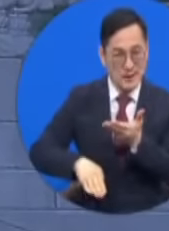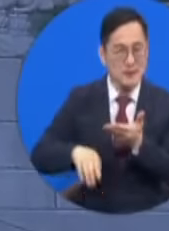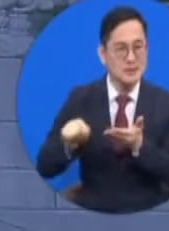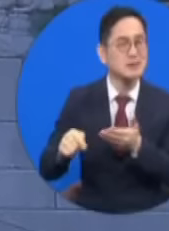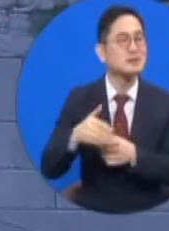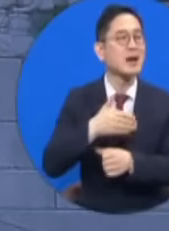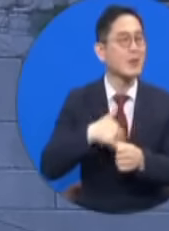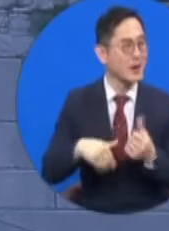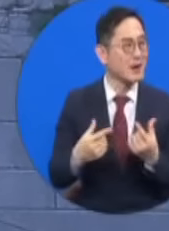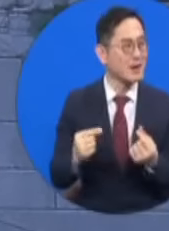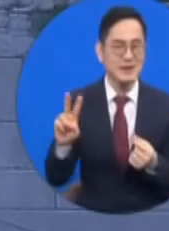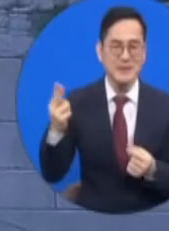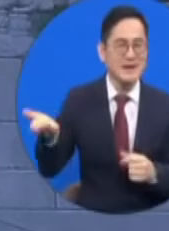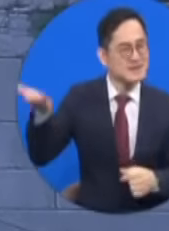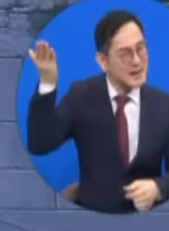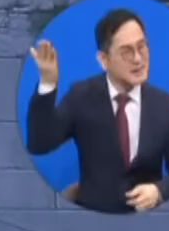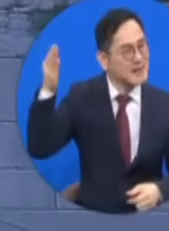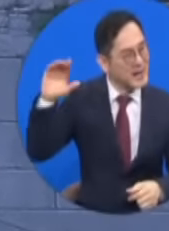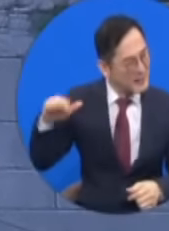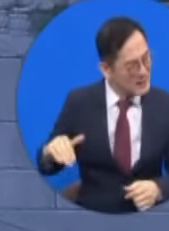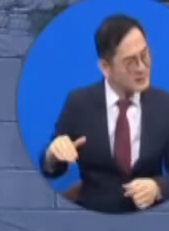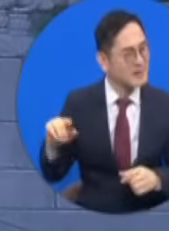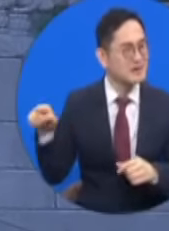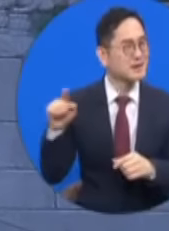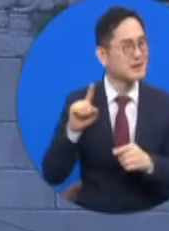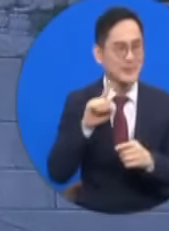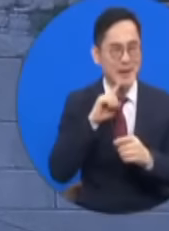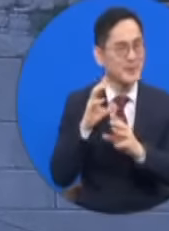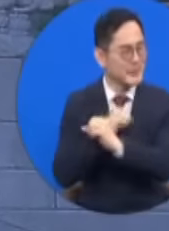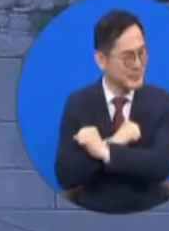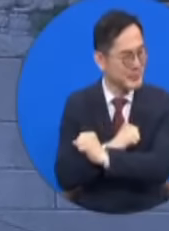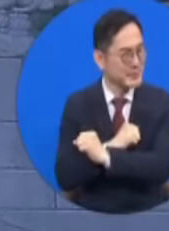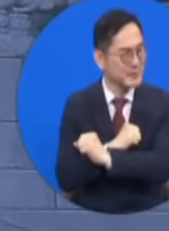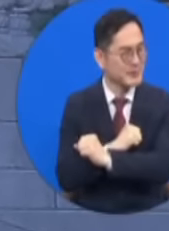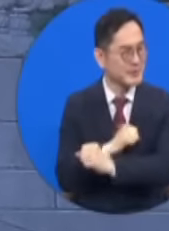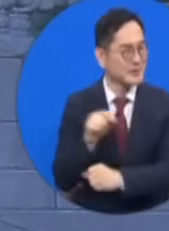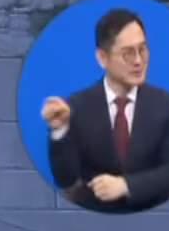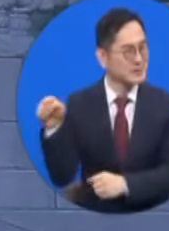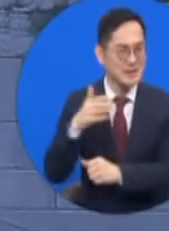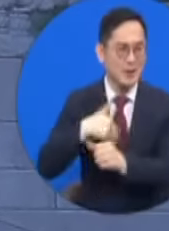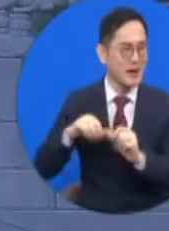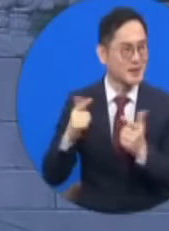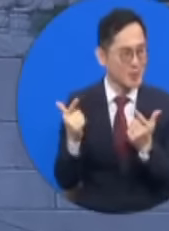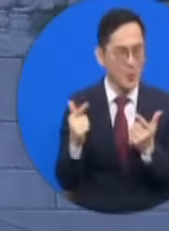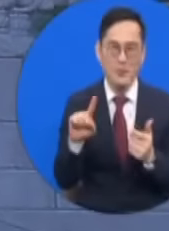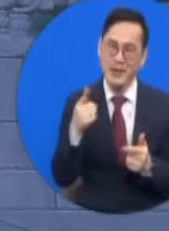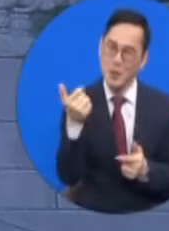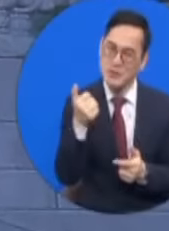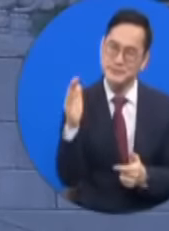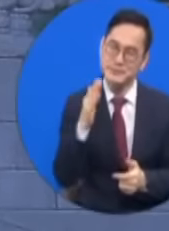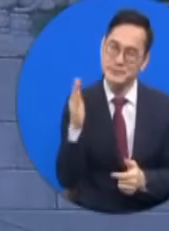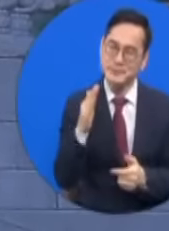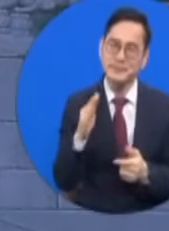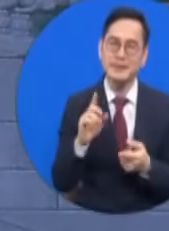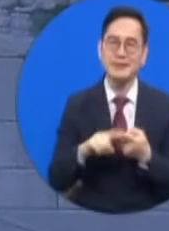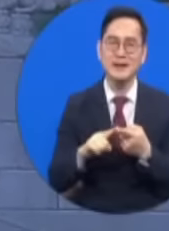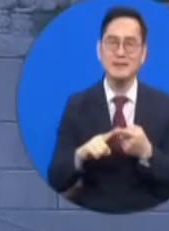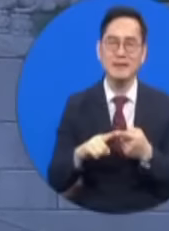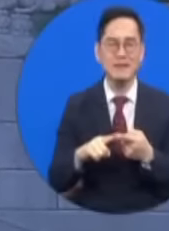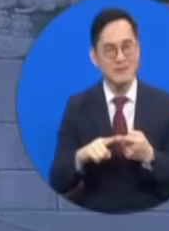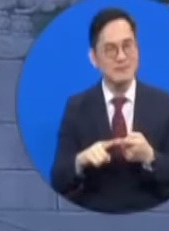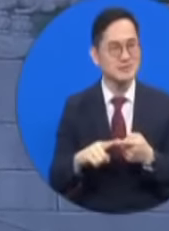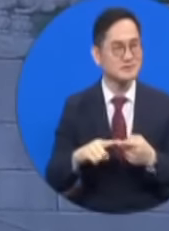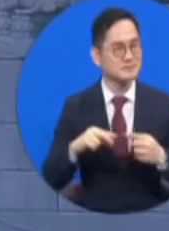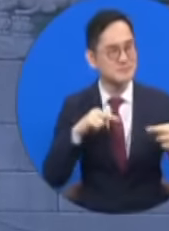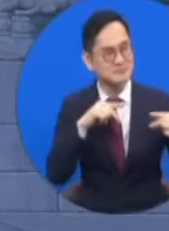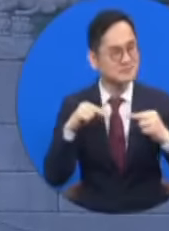좀 줄어든 과반을 넘느냐 과반을 저지하느냐 예 문제로 선거 막판 양당의 관심사가 모아지고